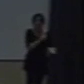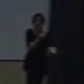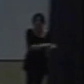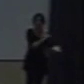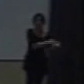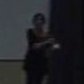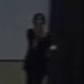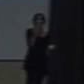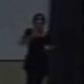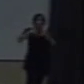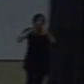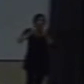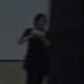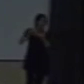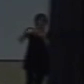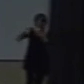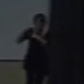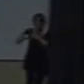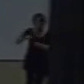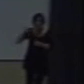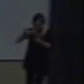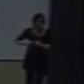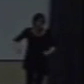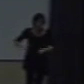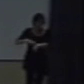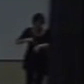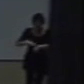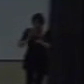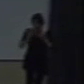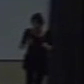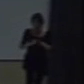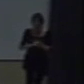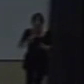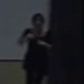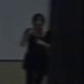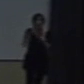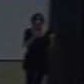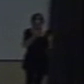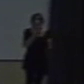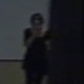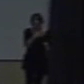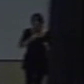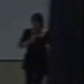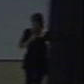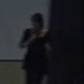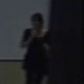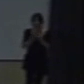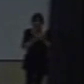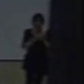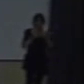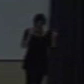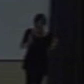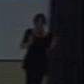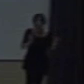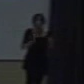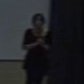bé, això que diuen i que podem debatre tant com vulgueu després de si mata l'anàlisi, bueno, parlem, però ocupa espai, que